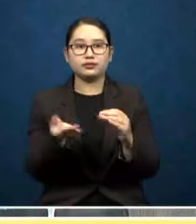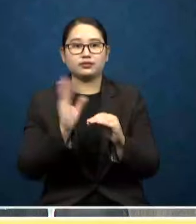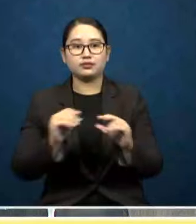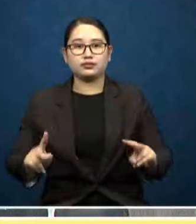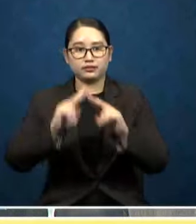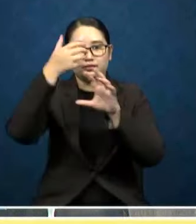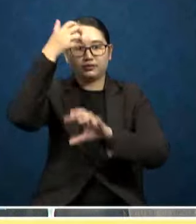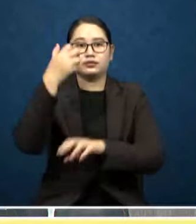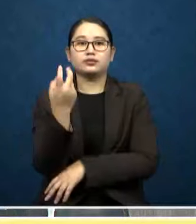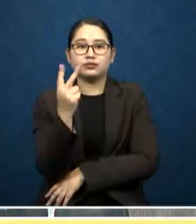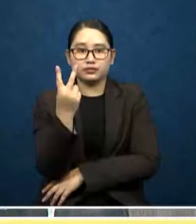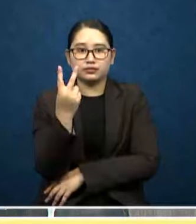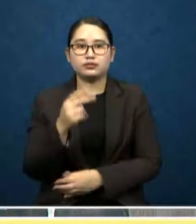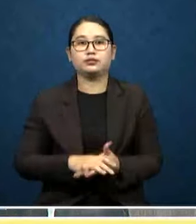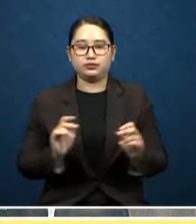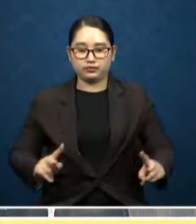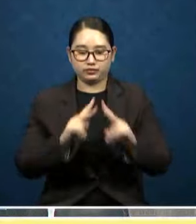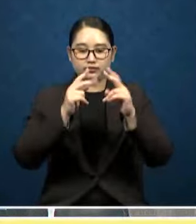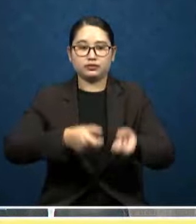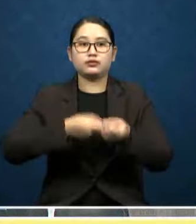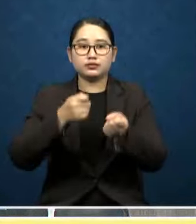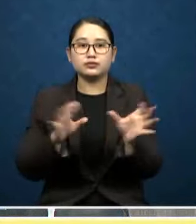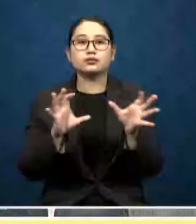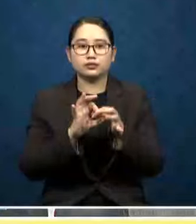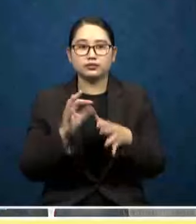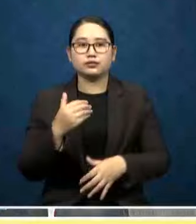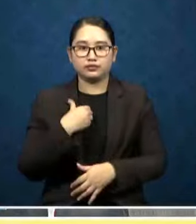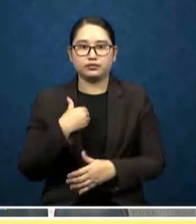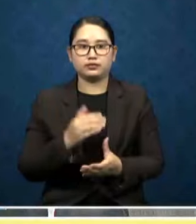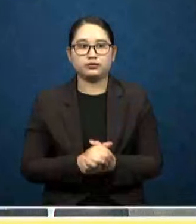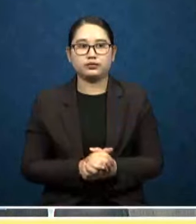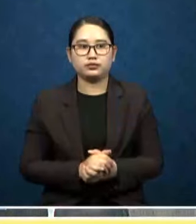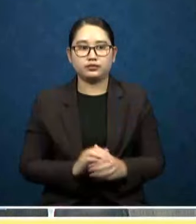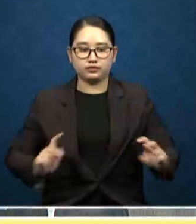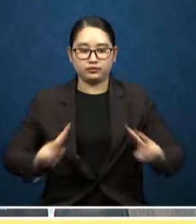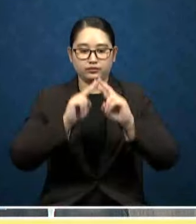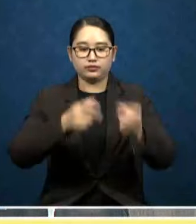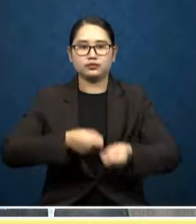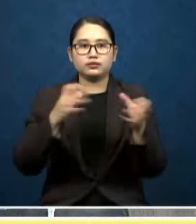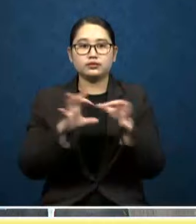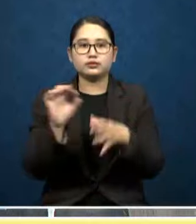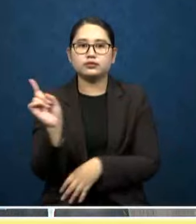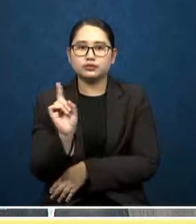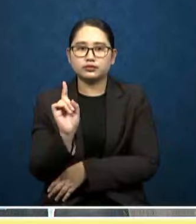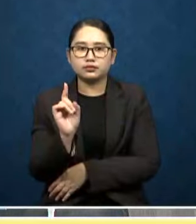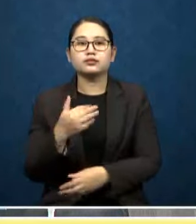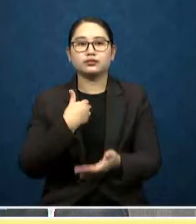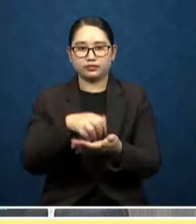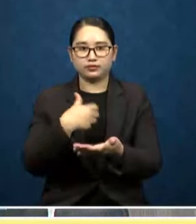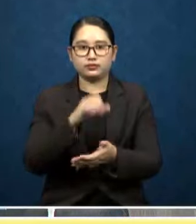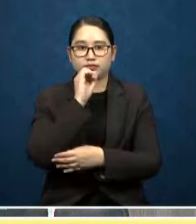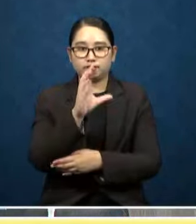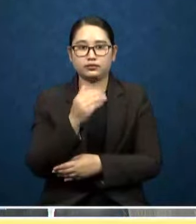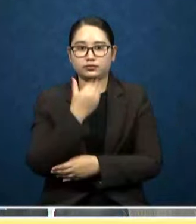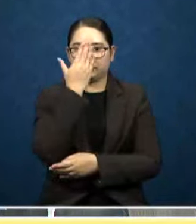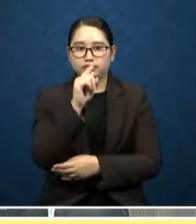คมนาคมมีกระทรวงเกษตรและสหกรณ์กระทรวงเกษตรและสหกรณ์มาเกี่ยวข้องเรื่องนี้ยังไงเพราะท่านเป็น